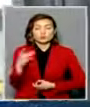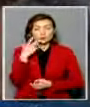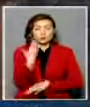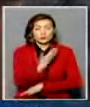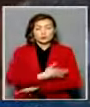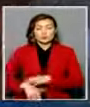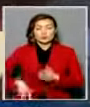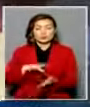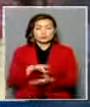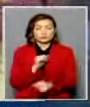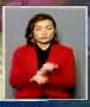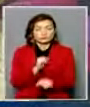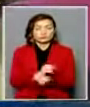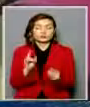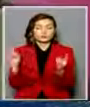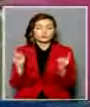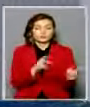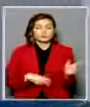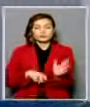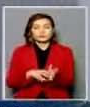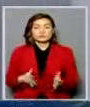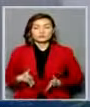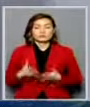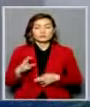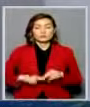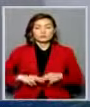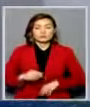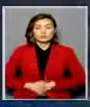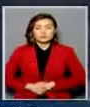по улицам города, прокатились на общественном транспорте.